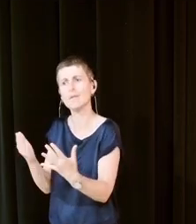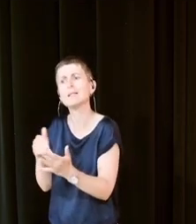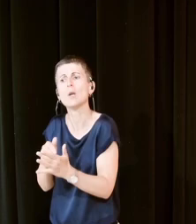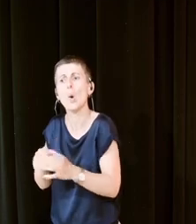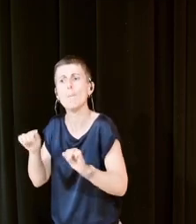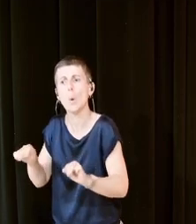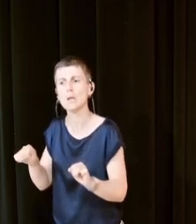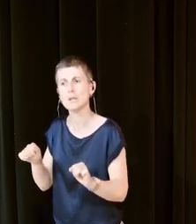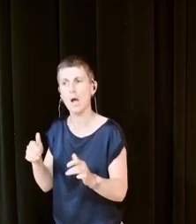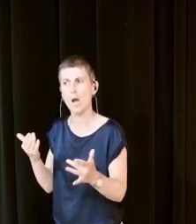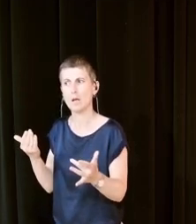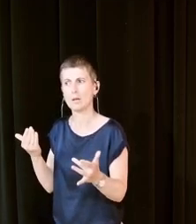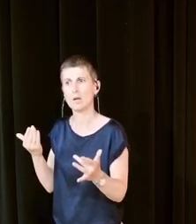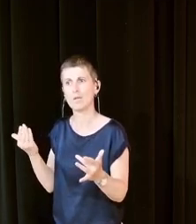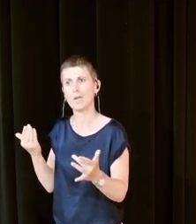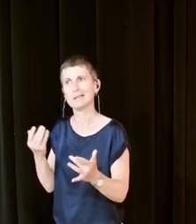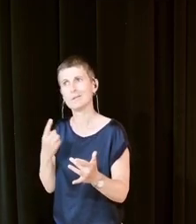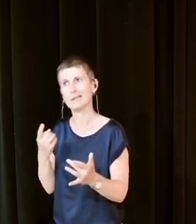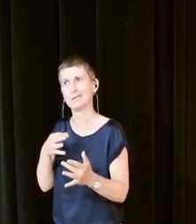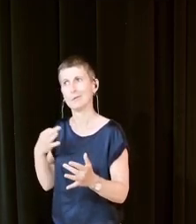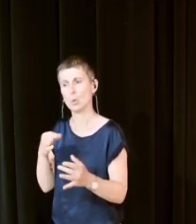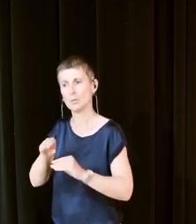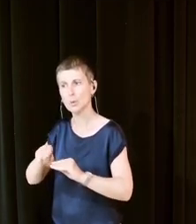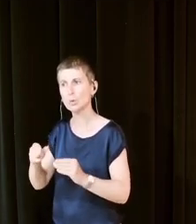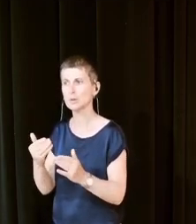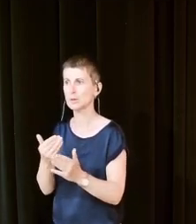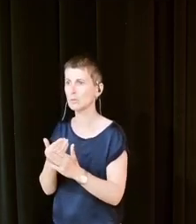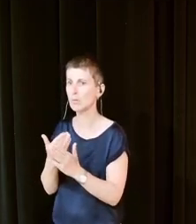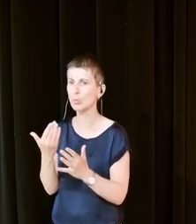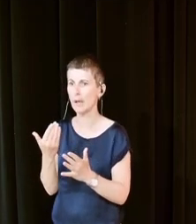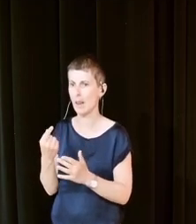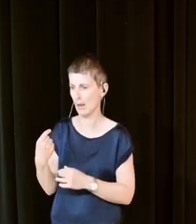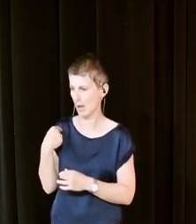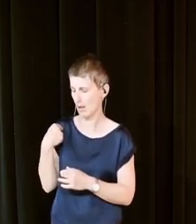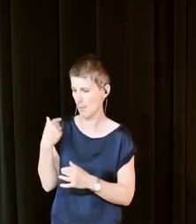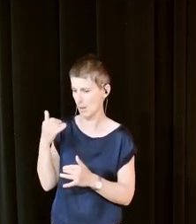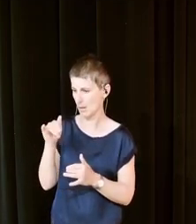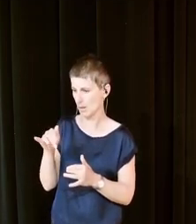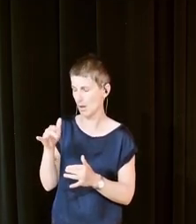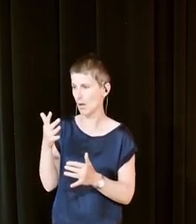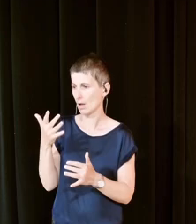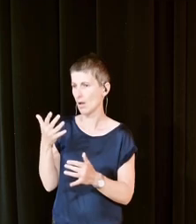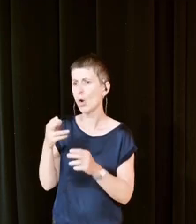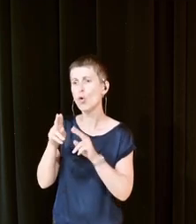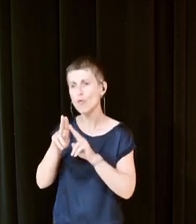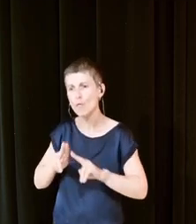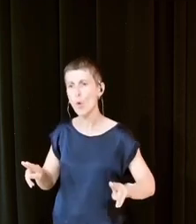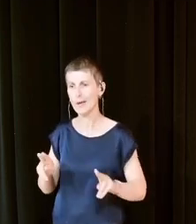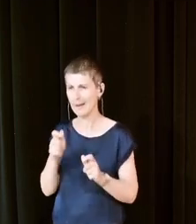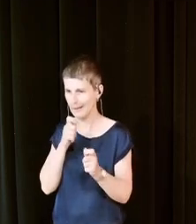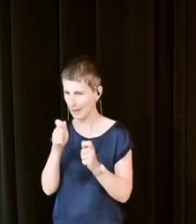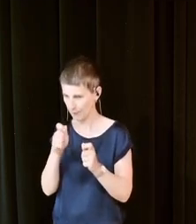das für uns einzusetzen, wenn vielleicht auch jemand diese Fragen, die wir vorher hatten, dieses Würde-Interview,